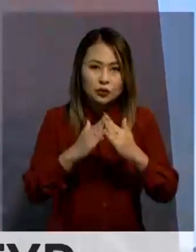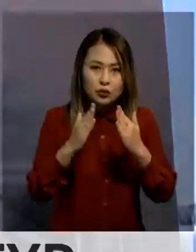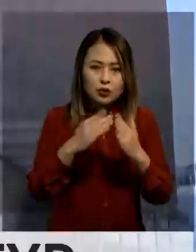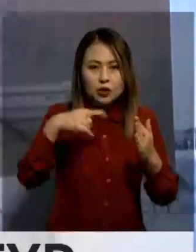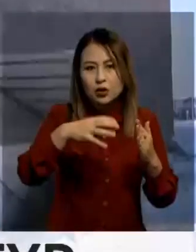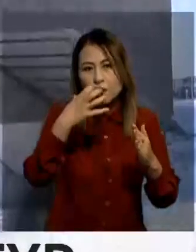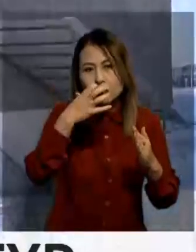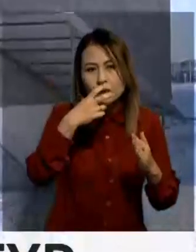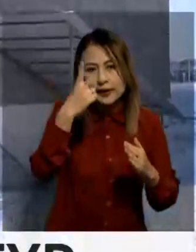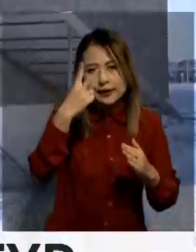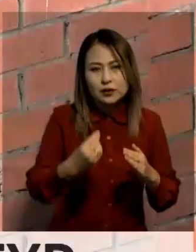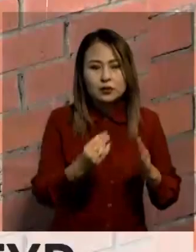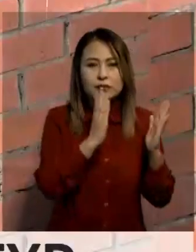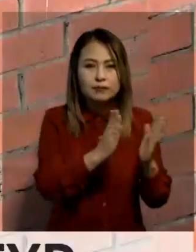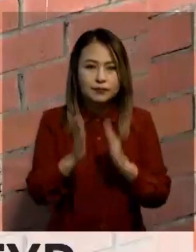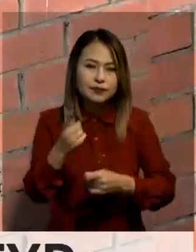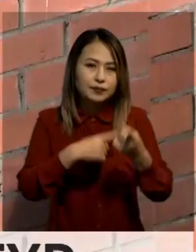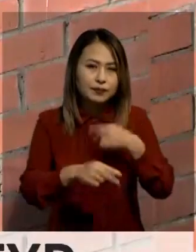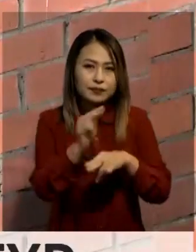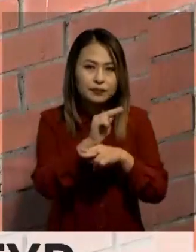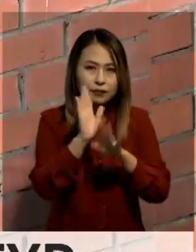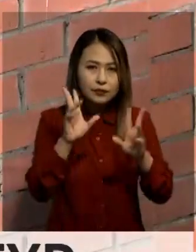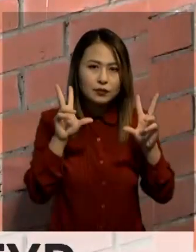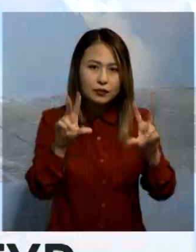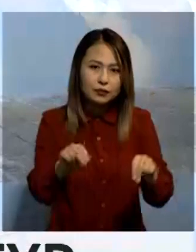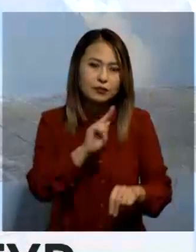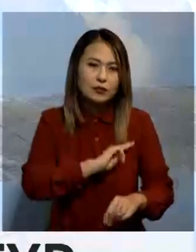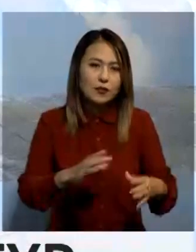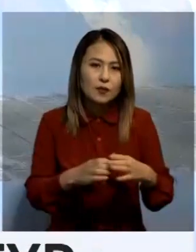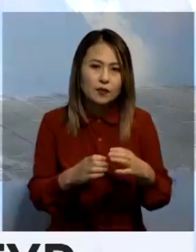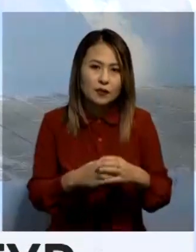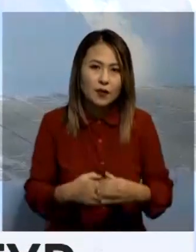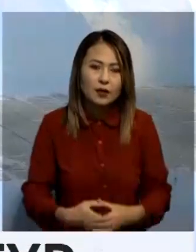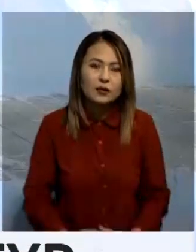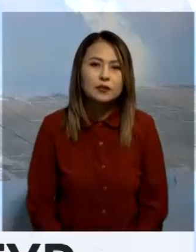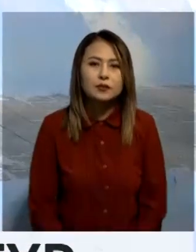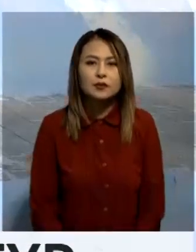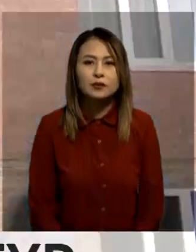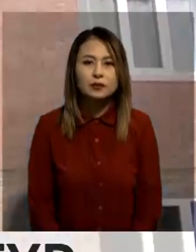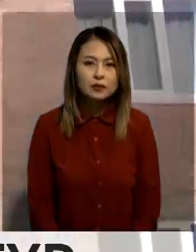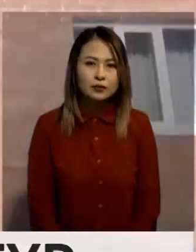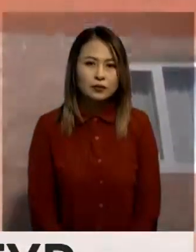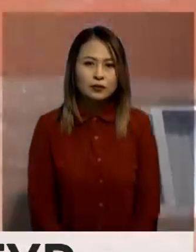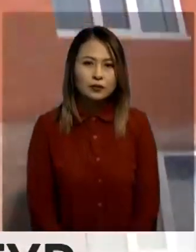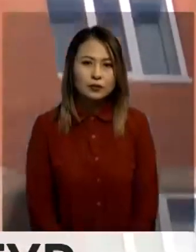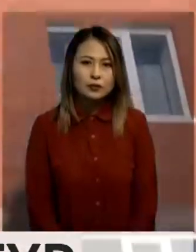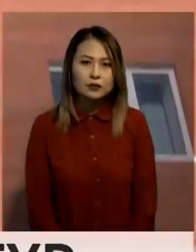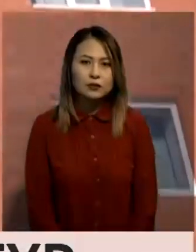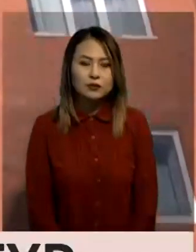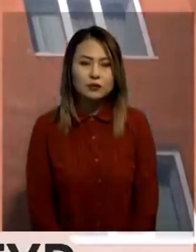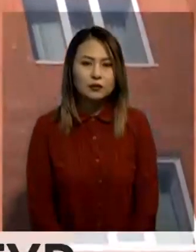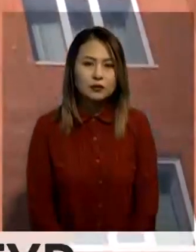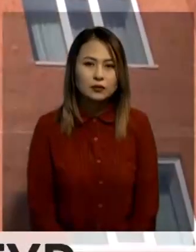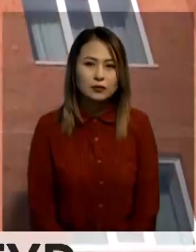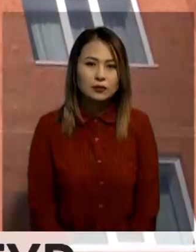жүйесі алдағы екі күнде ретке келтіріледі деп уәде берді қызмет көрсетуші компанияның өкілдері. Данияр Сұлтанұлы, Ермек Мұхамедияров, Қостанай,